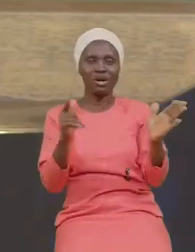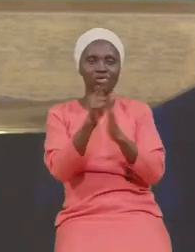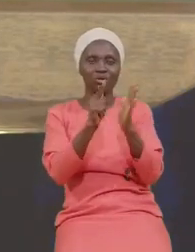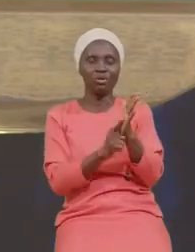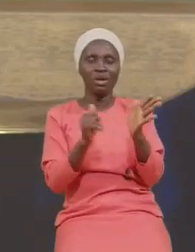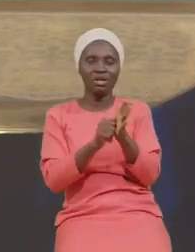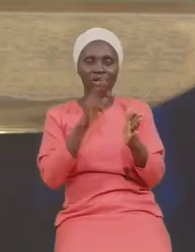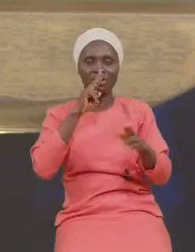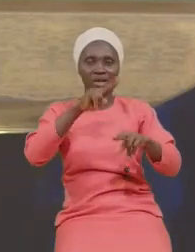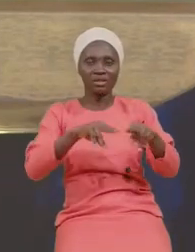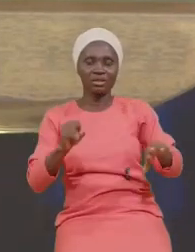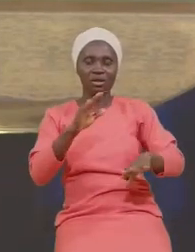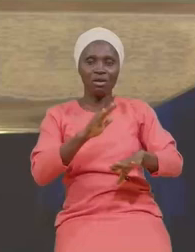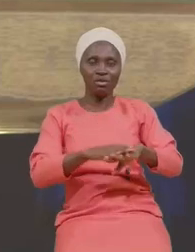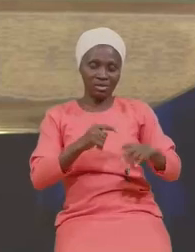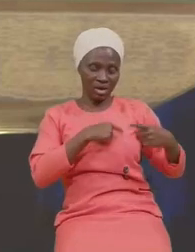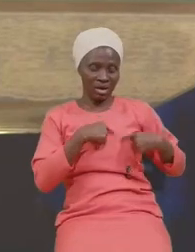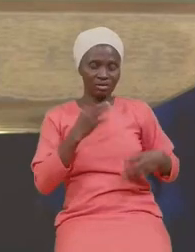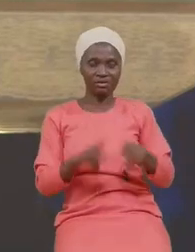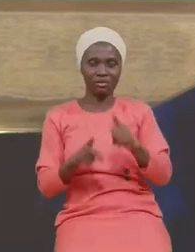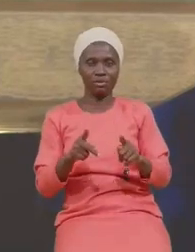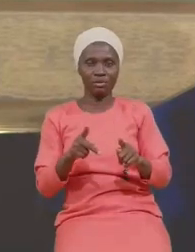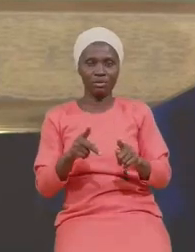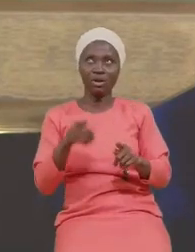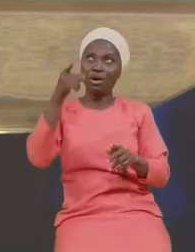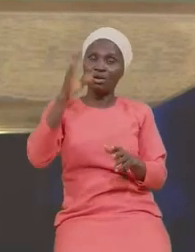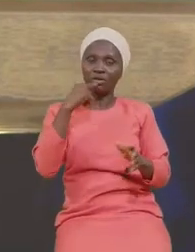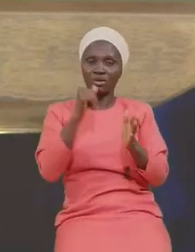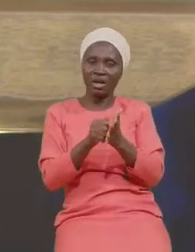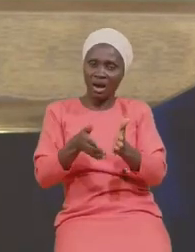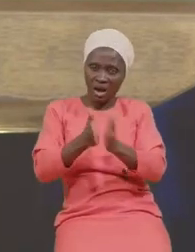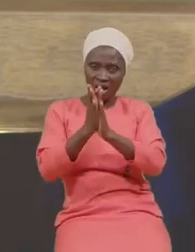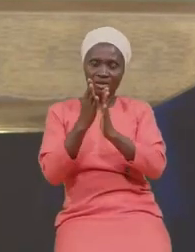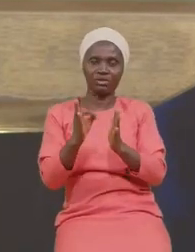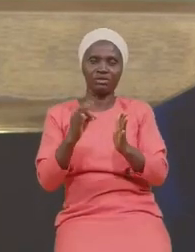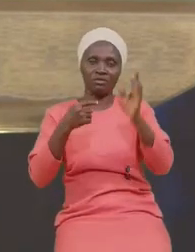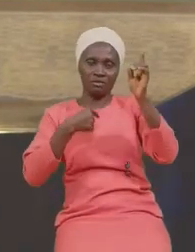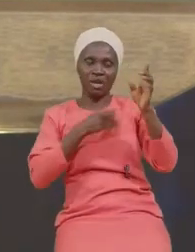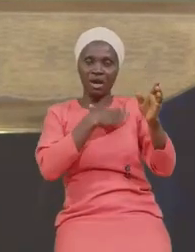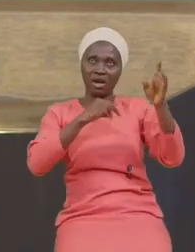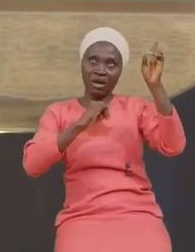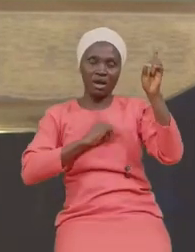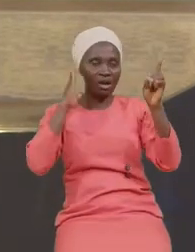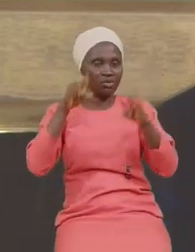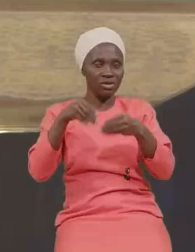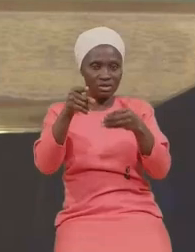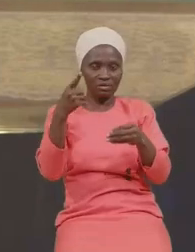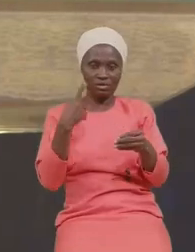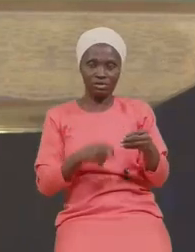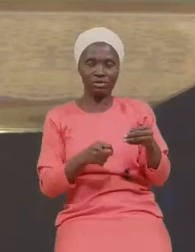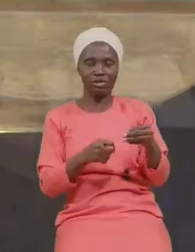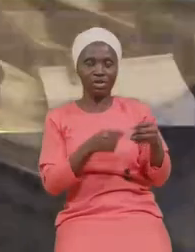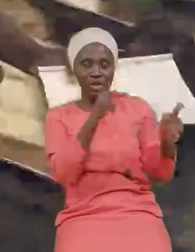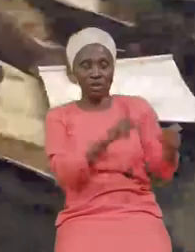illégalement dans le cœur des gens demande moi je te donnerai les nations pour